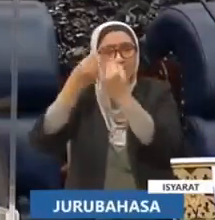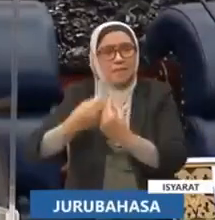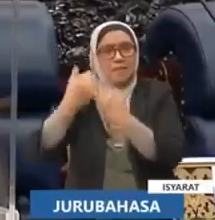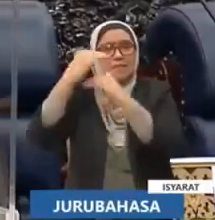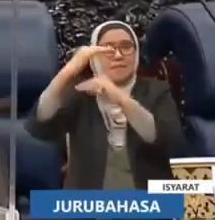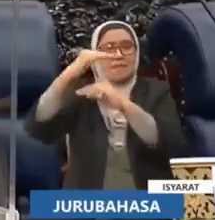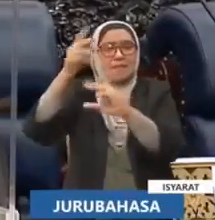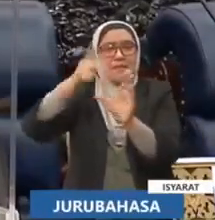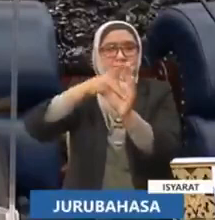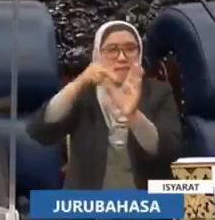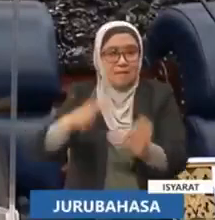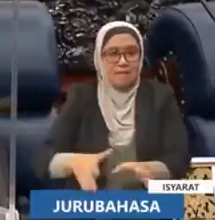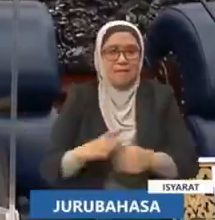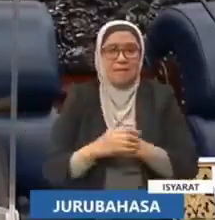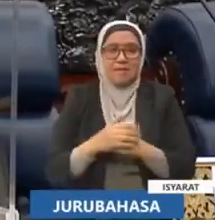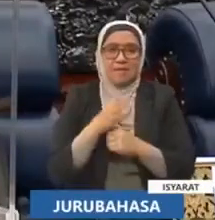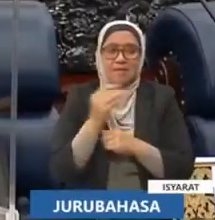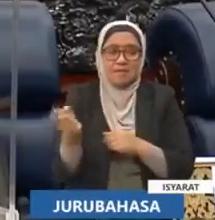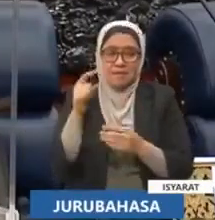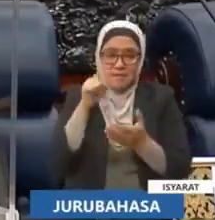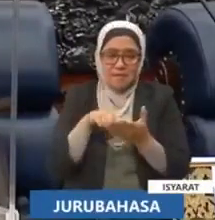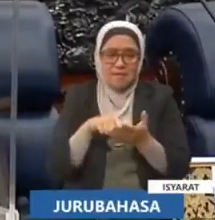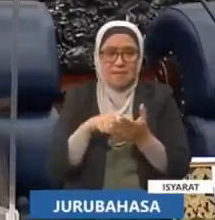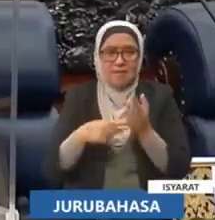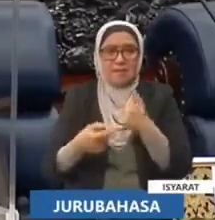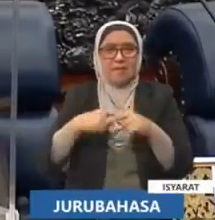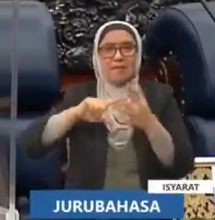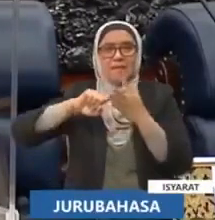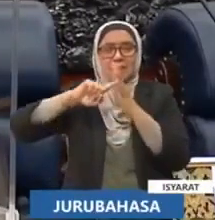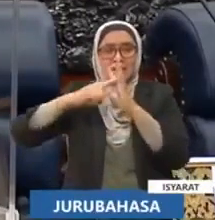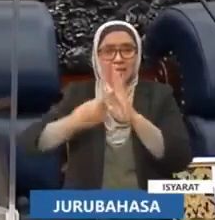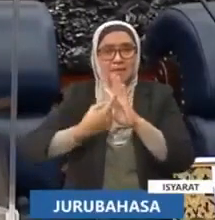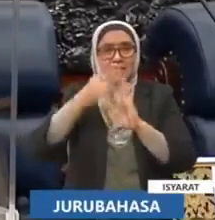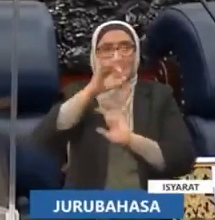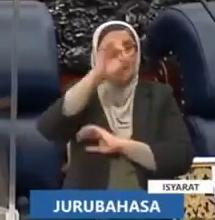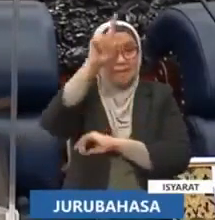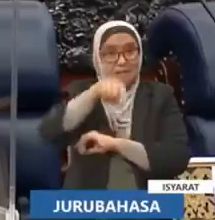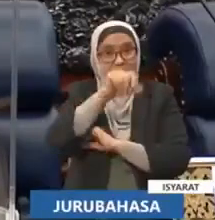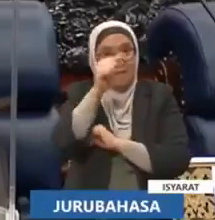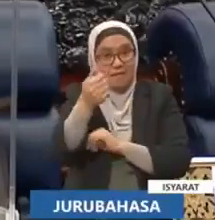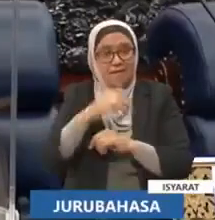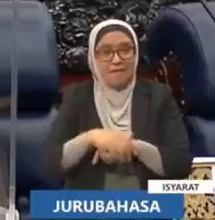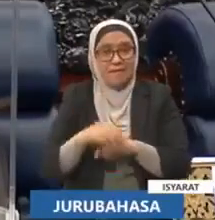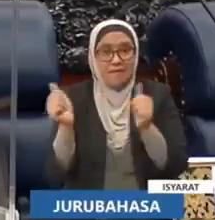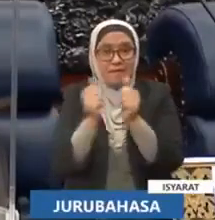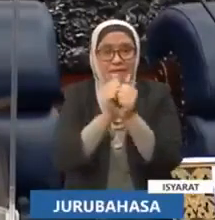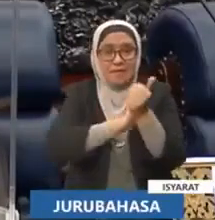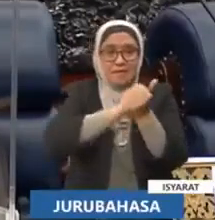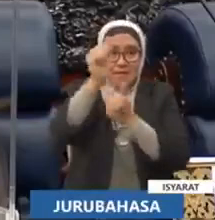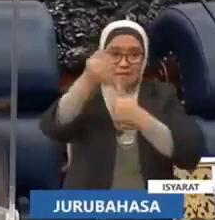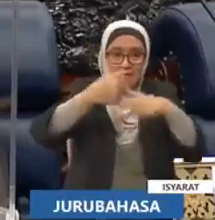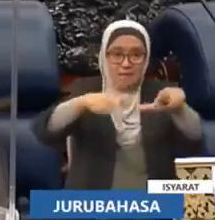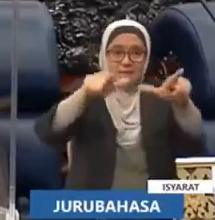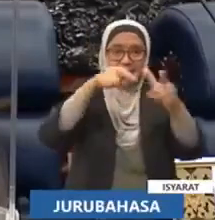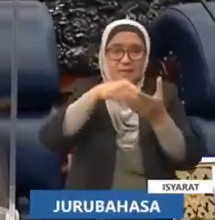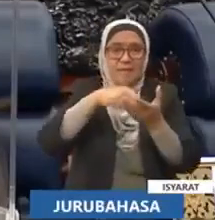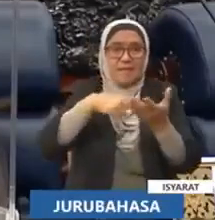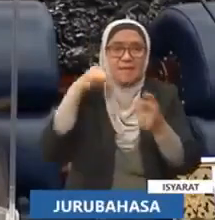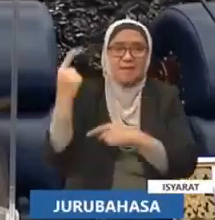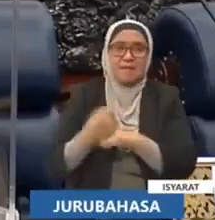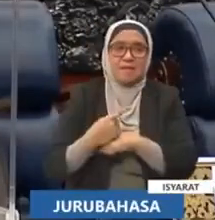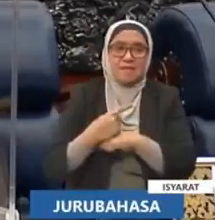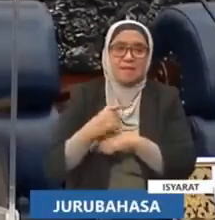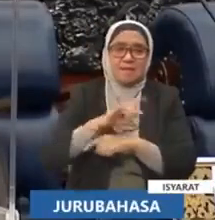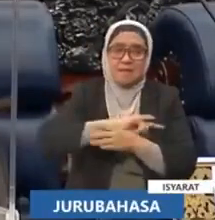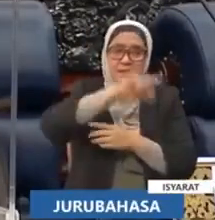dan kelonggaran hard capacity ini telah berkuat kuasa mulai 8 Oktober. Dengan kebenaran ini, kekerapan perkhidmatan